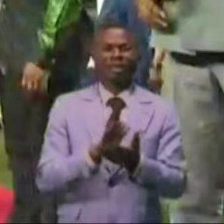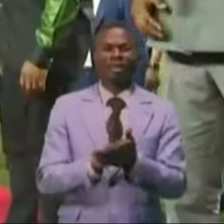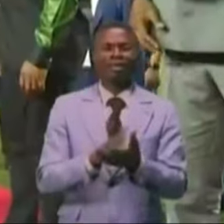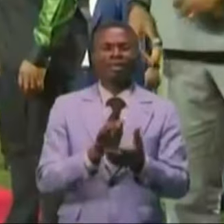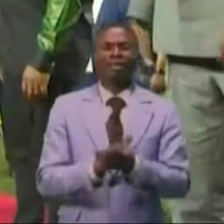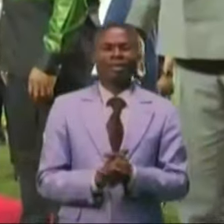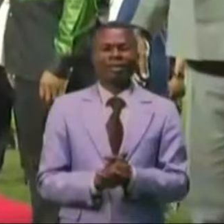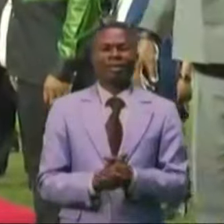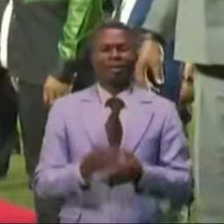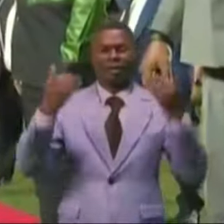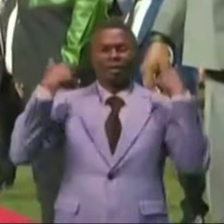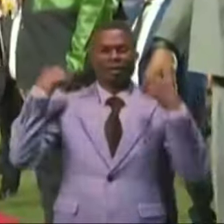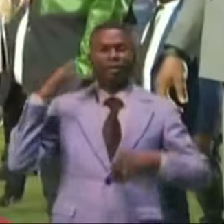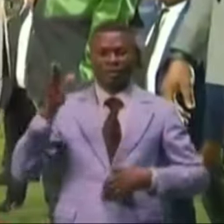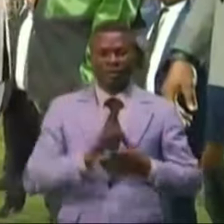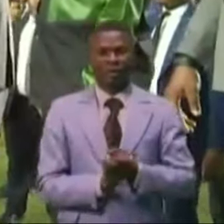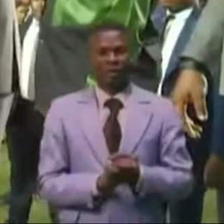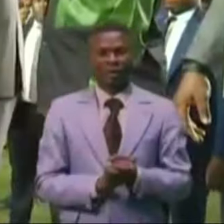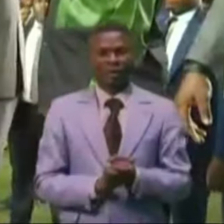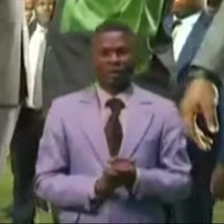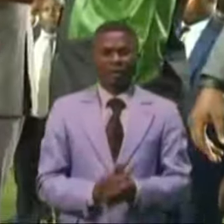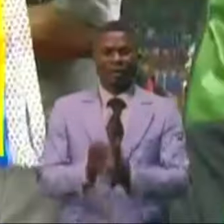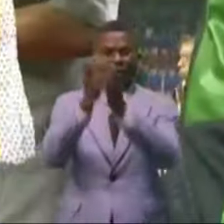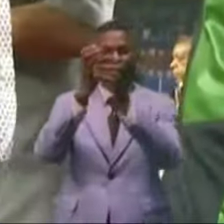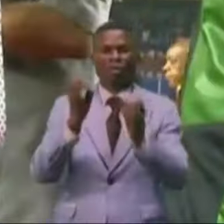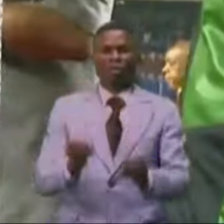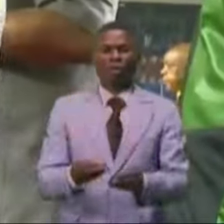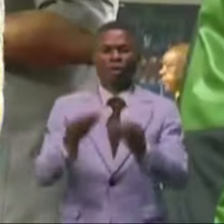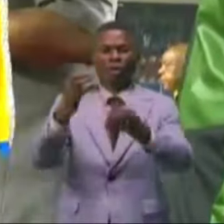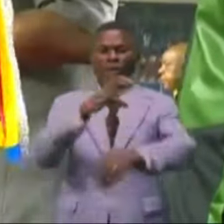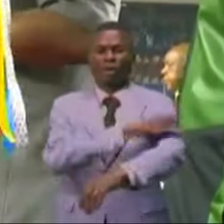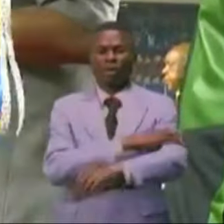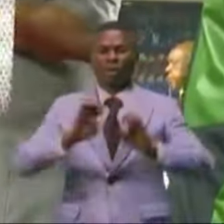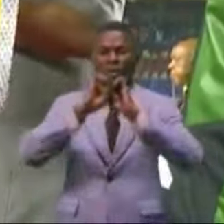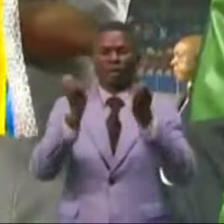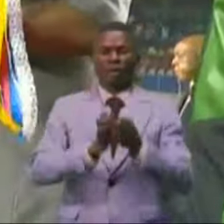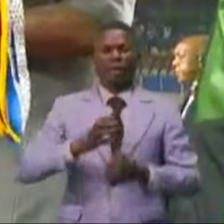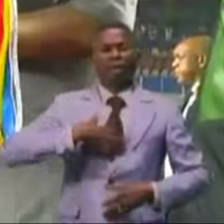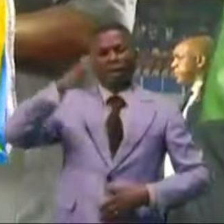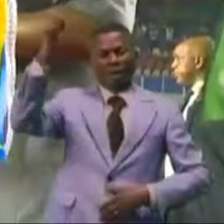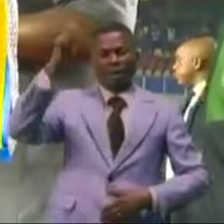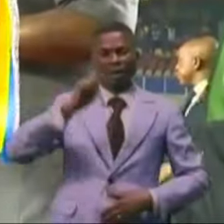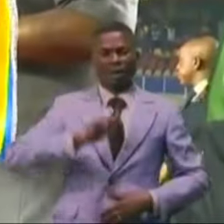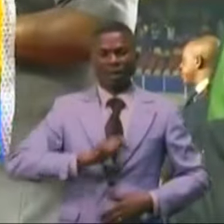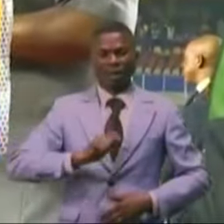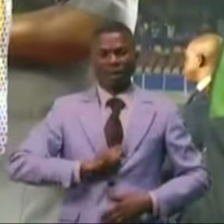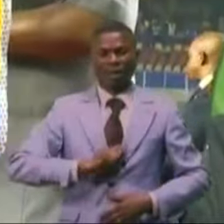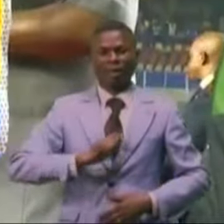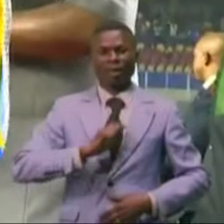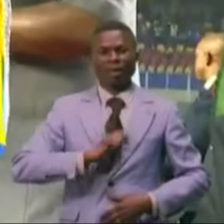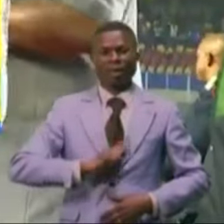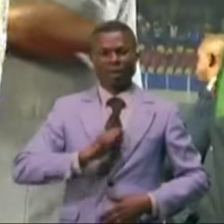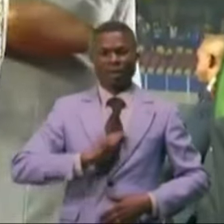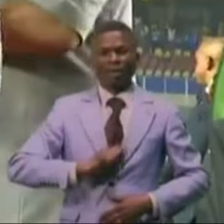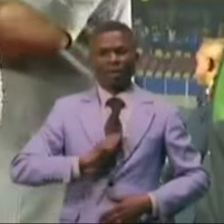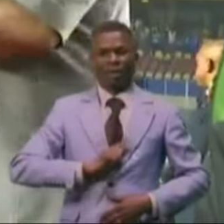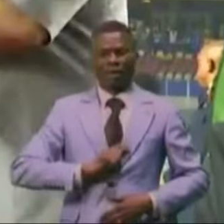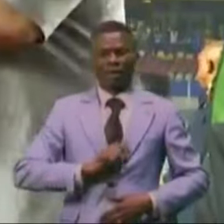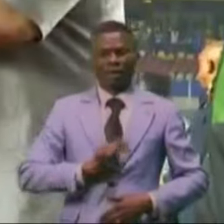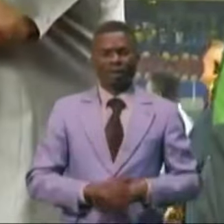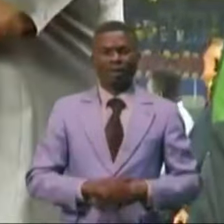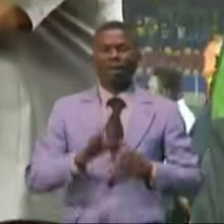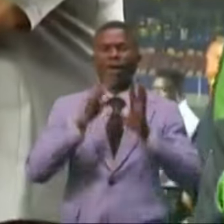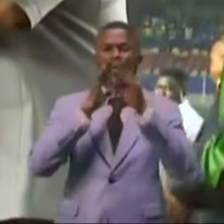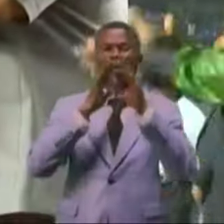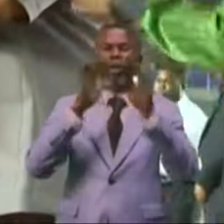Le chef de l'État remet ensuite la Coupe du Congo au capitaine de l'équipe championne Issama Peko sous les ovations frénétiques du